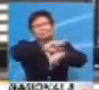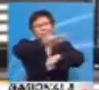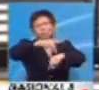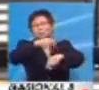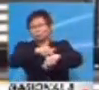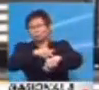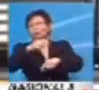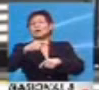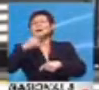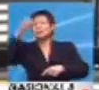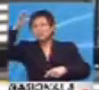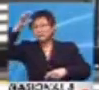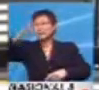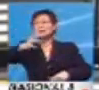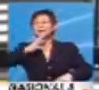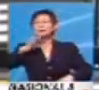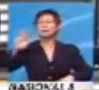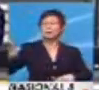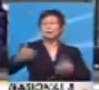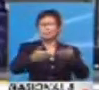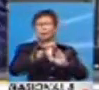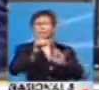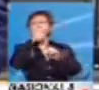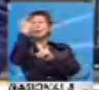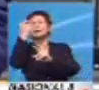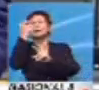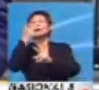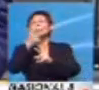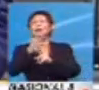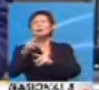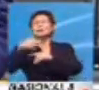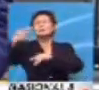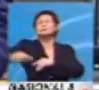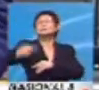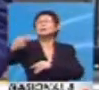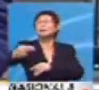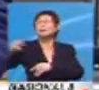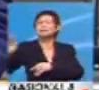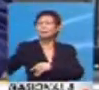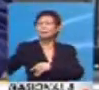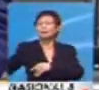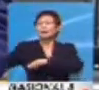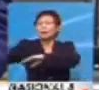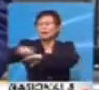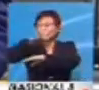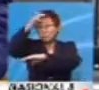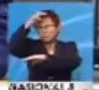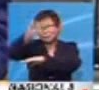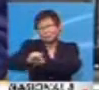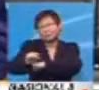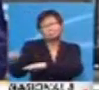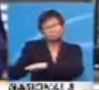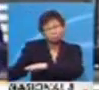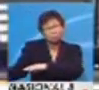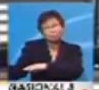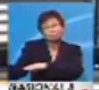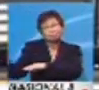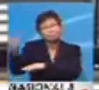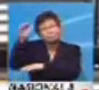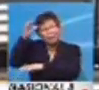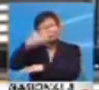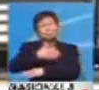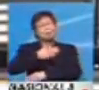bahawa tuntutan Cina itu berdasarkan kepada sejarah yaitu Laut Cina Selatan dan juga